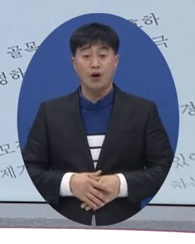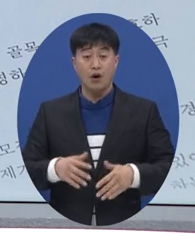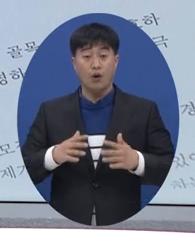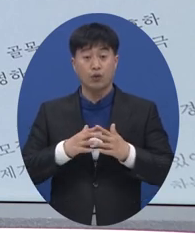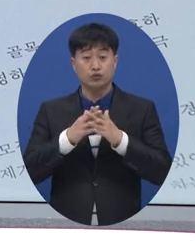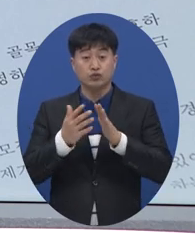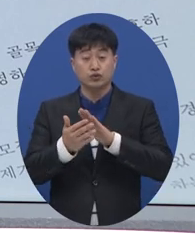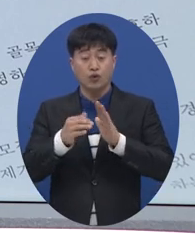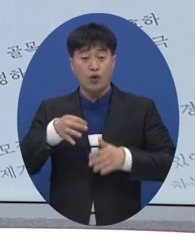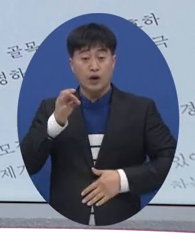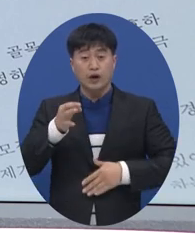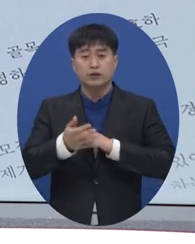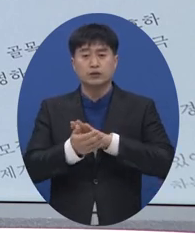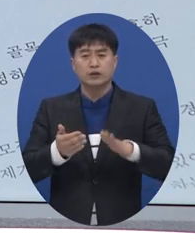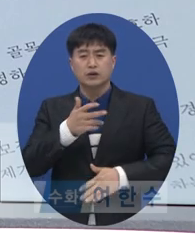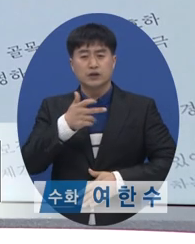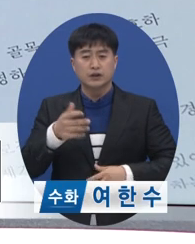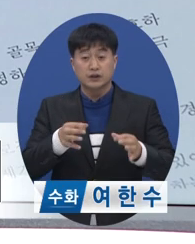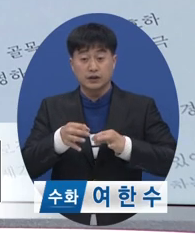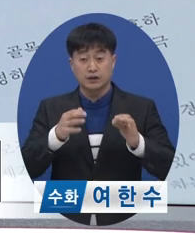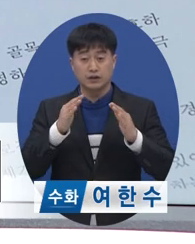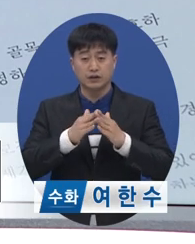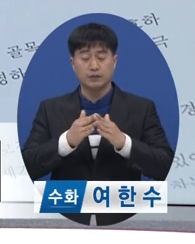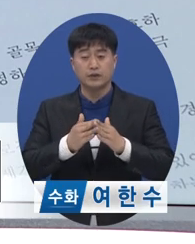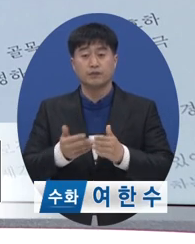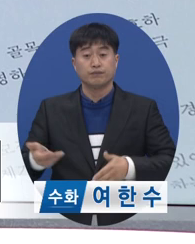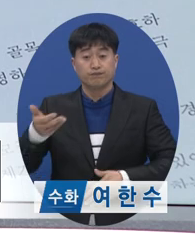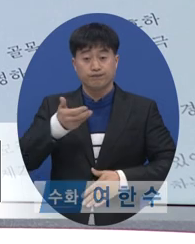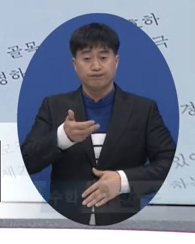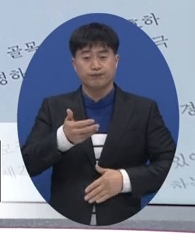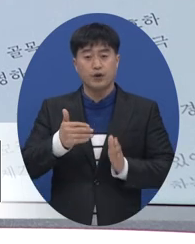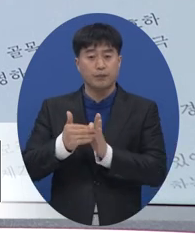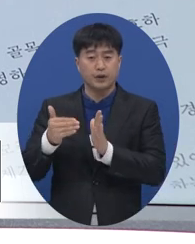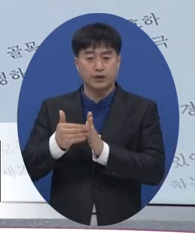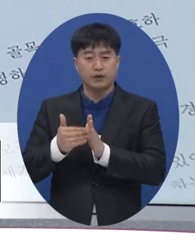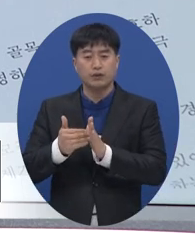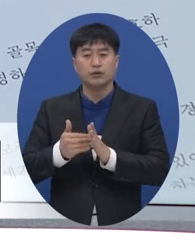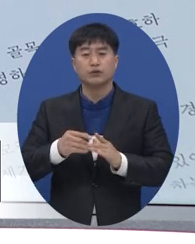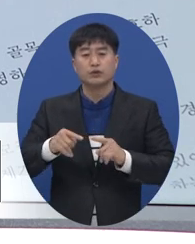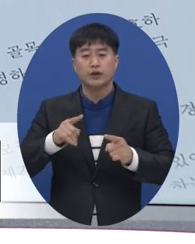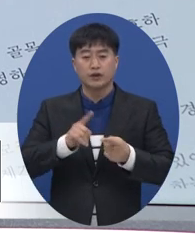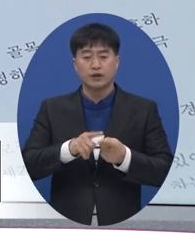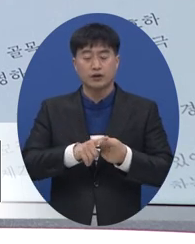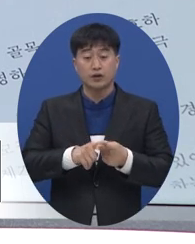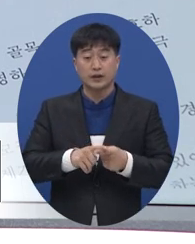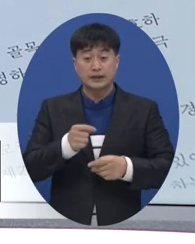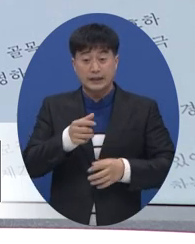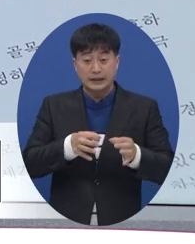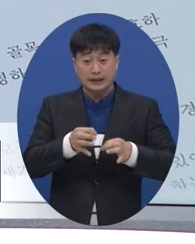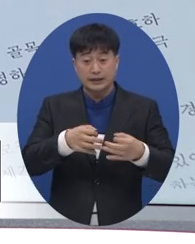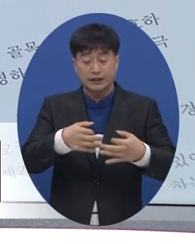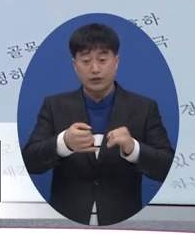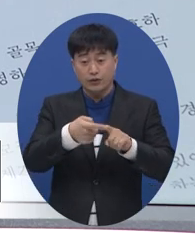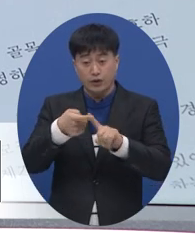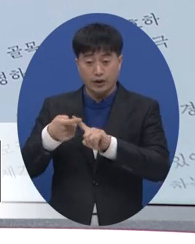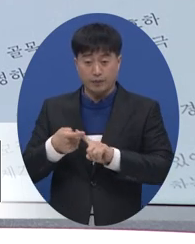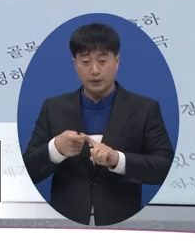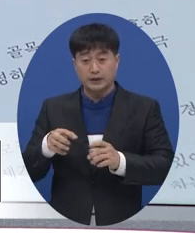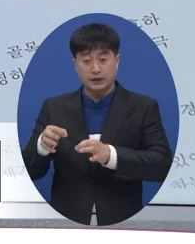건축허가 전에 대규모 점포의 입점을 제한하는 정책에 대해 경기도 소상공인연합회와 상인연합회는 적극 환영의 목소리를